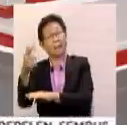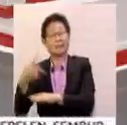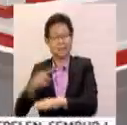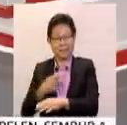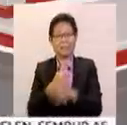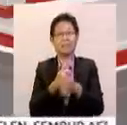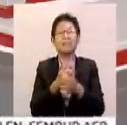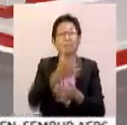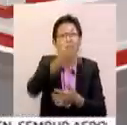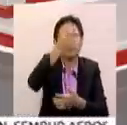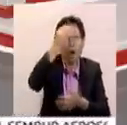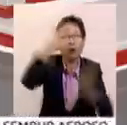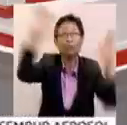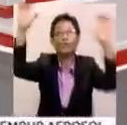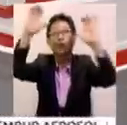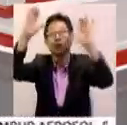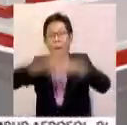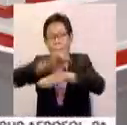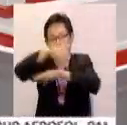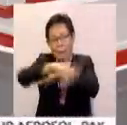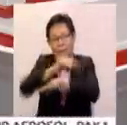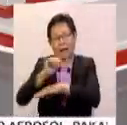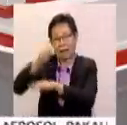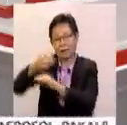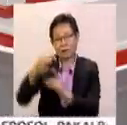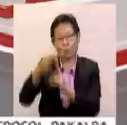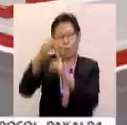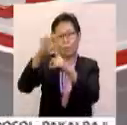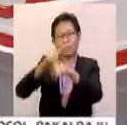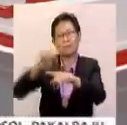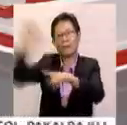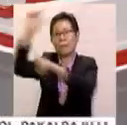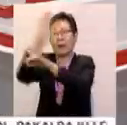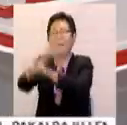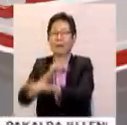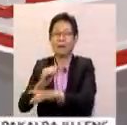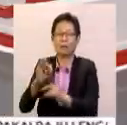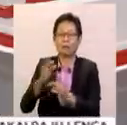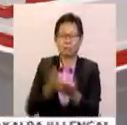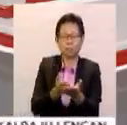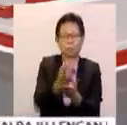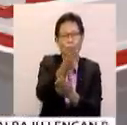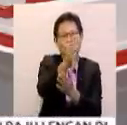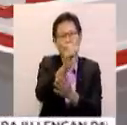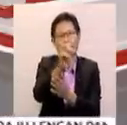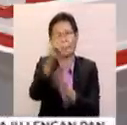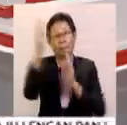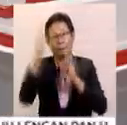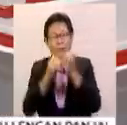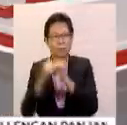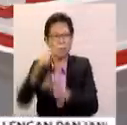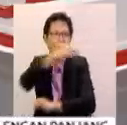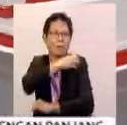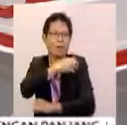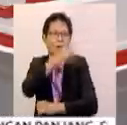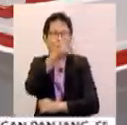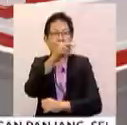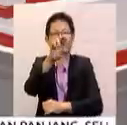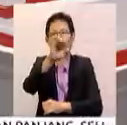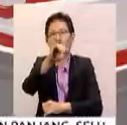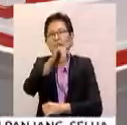kita ikuti dahulu perkembangan cuaca malam ini dan esok terutama di Sabah dan kita terus saja ke m Malaysia kita bersama pegawainya